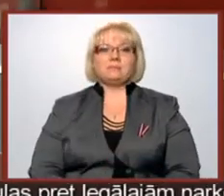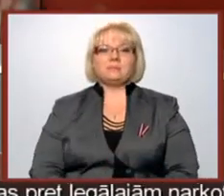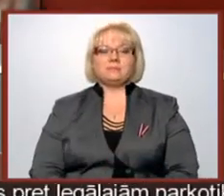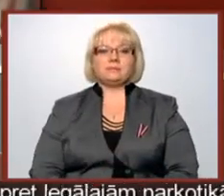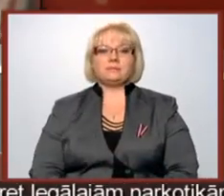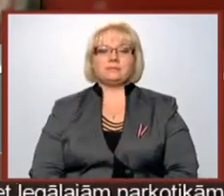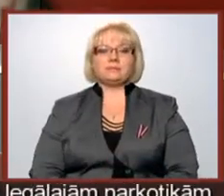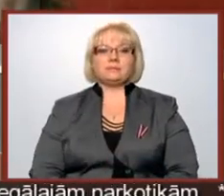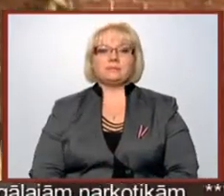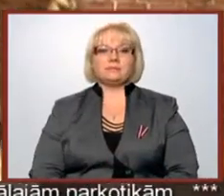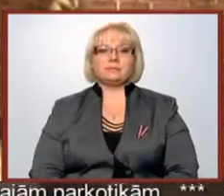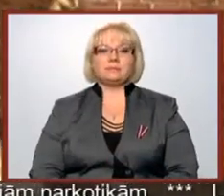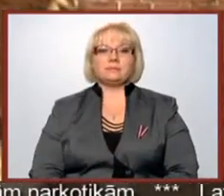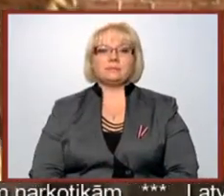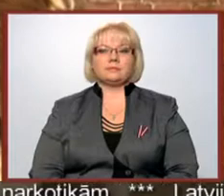televīzija.